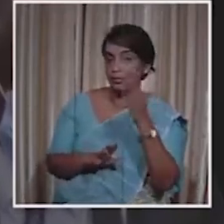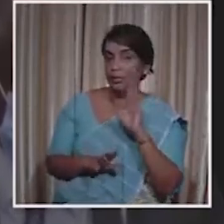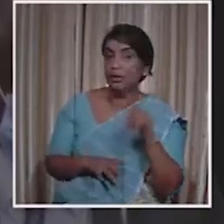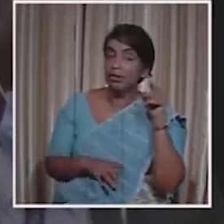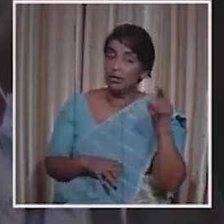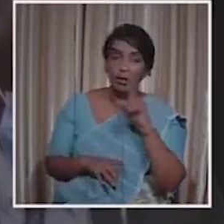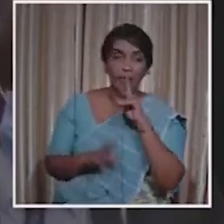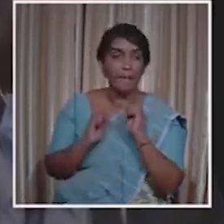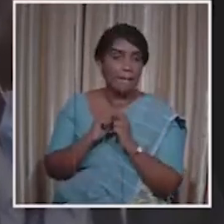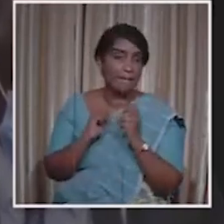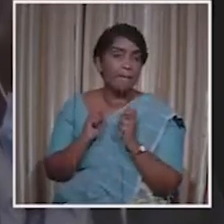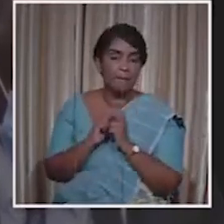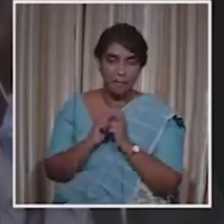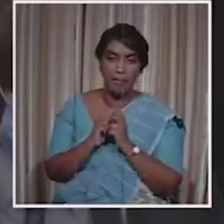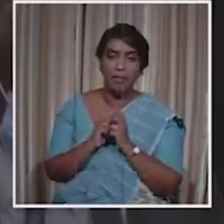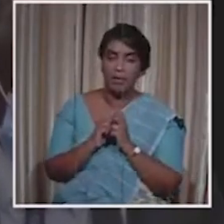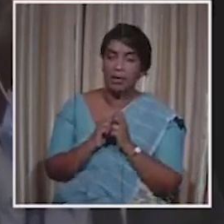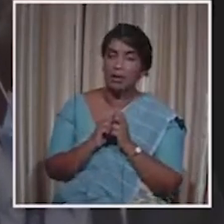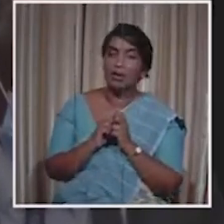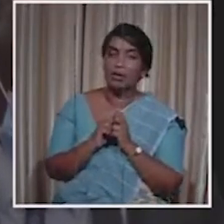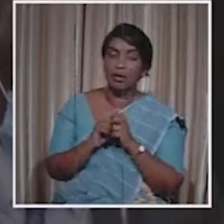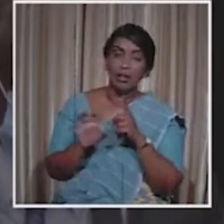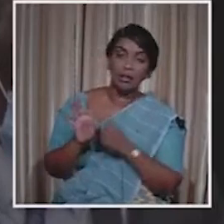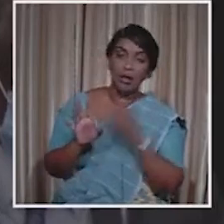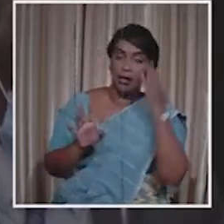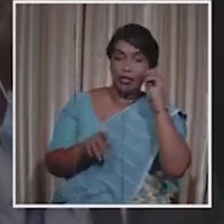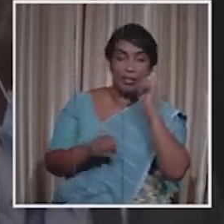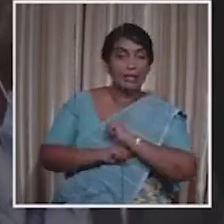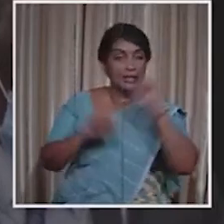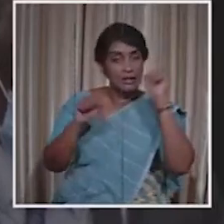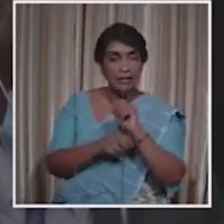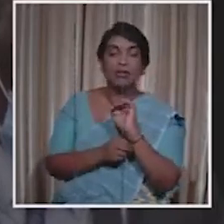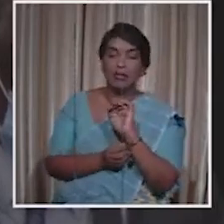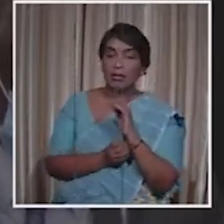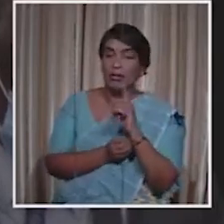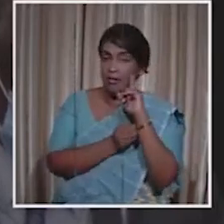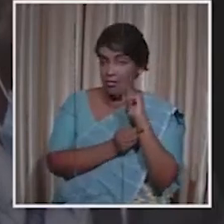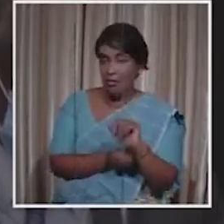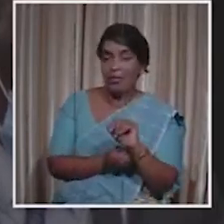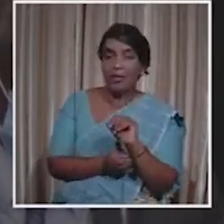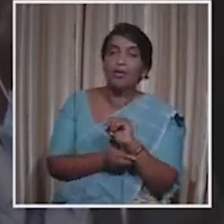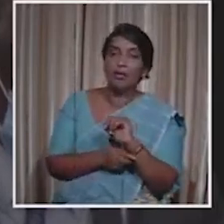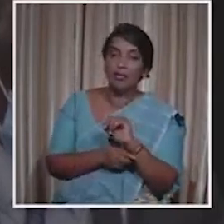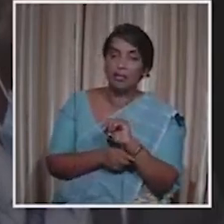வெளியிலே போராட்டம் என்கிறீர்கள், இளைஞர்கள் போராடுகிறார்கள், தன்னெழுச்சியான போராட்டங்கள் அவை நடந்து கொண்டிருக்கிறது. ஆனால்